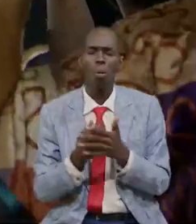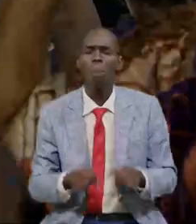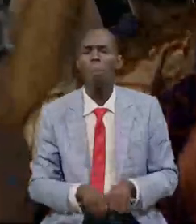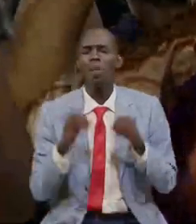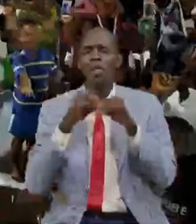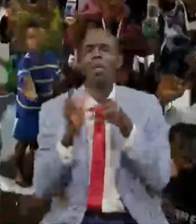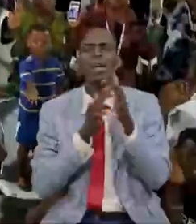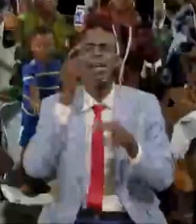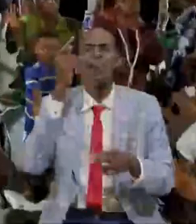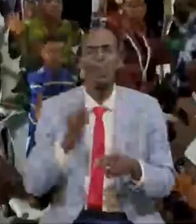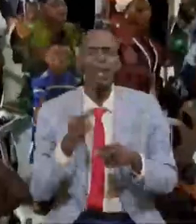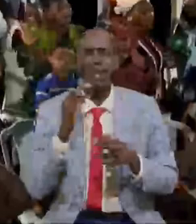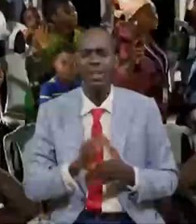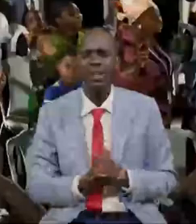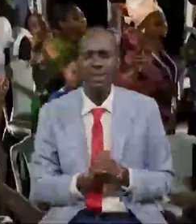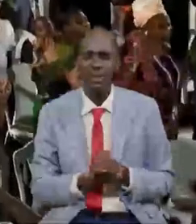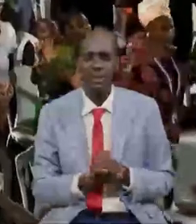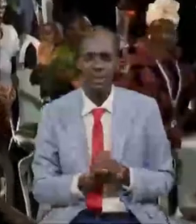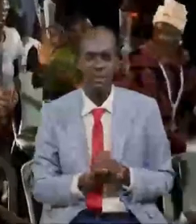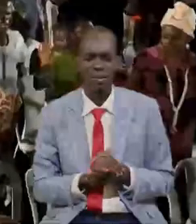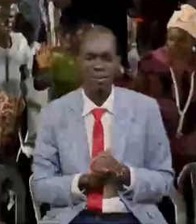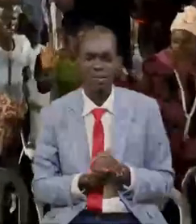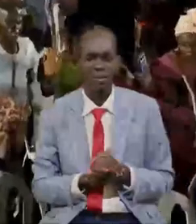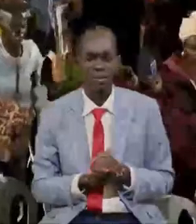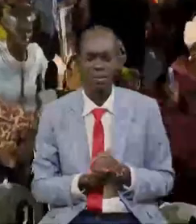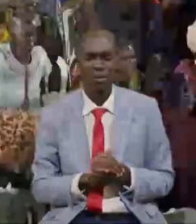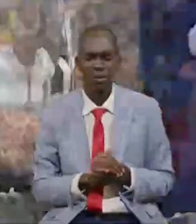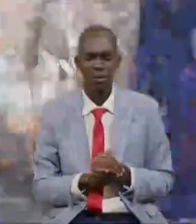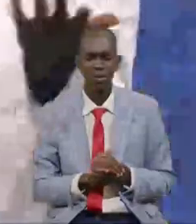sont brisés au nom de Jésus-Christ.